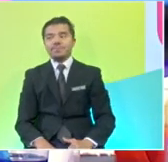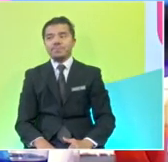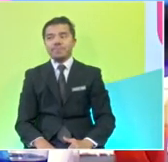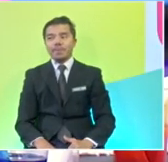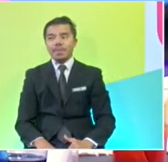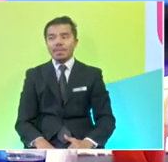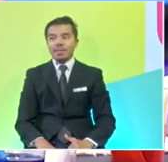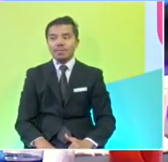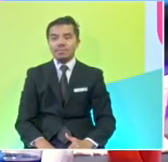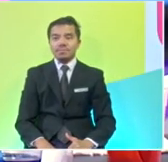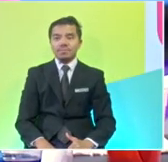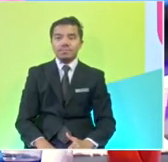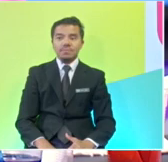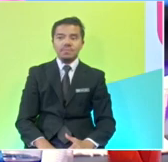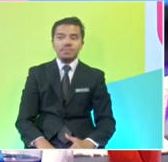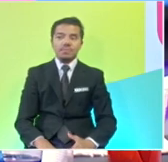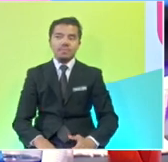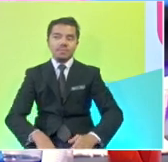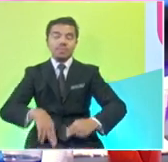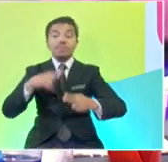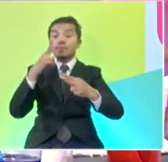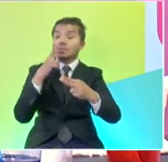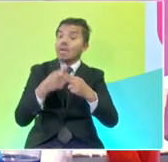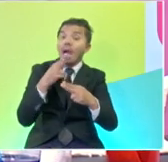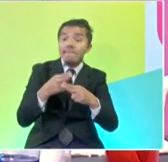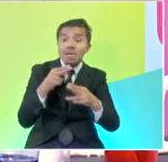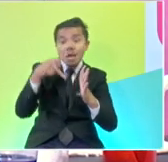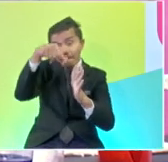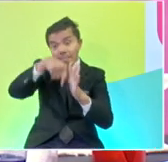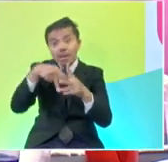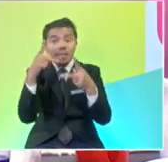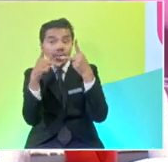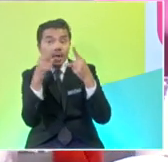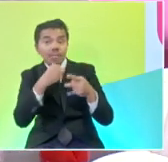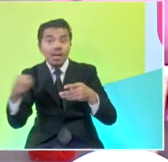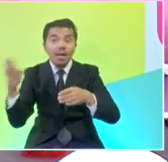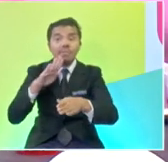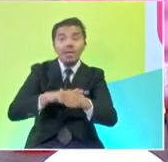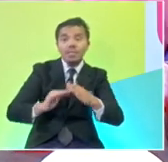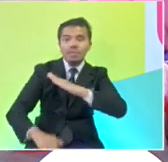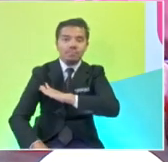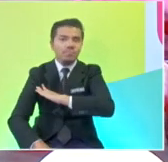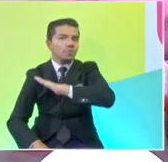nama perkataan kepada Pelangi ini Oke kita lihat oke yang pertama